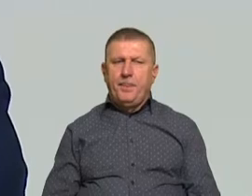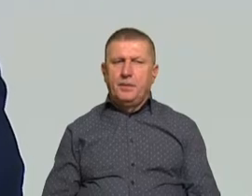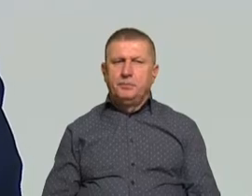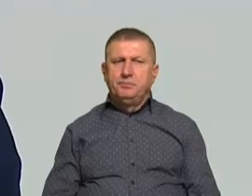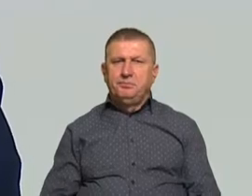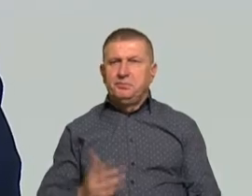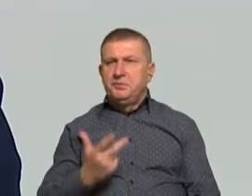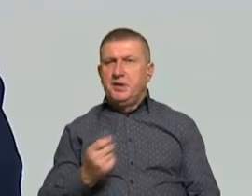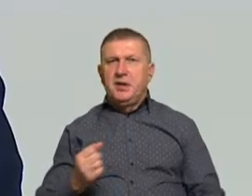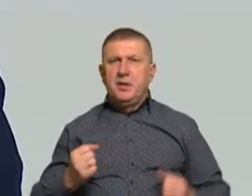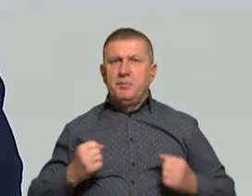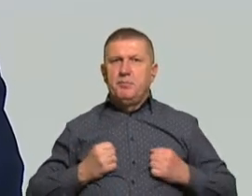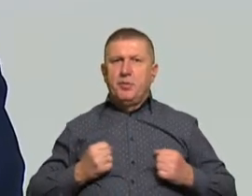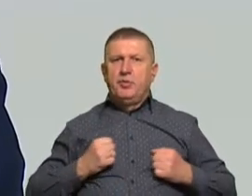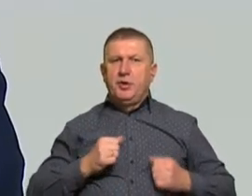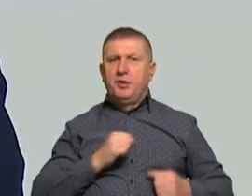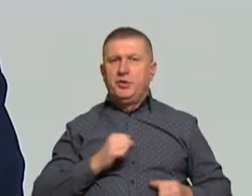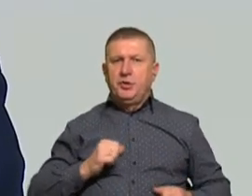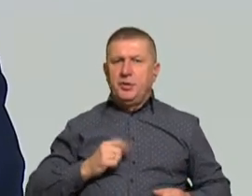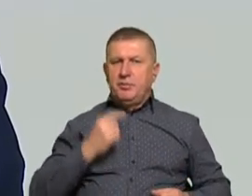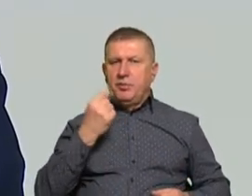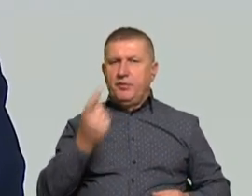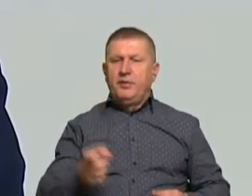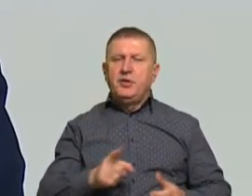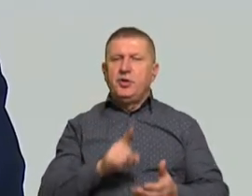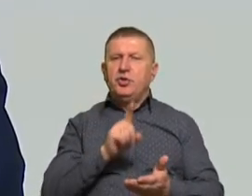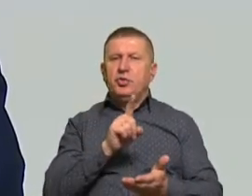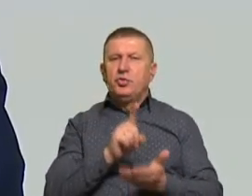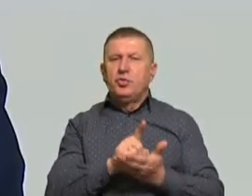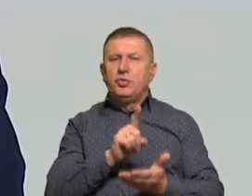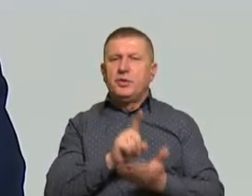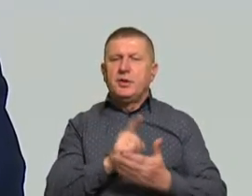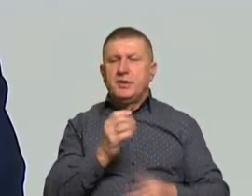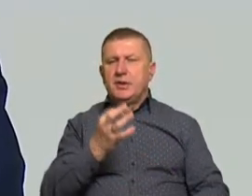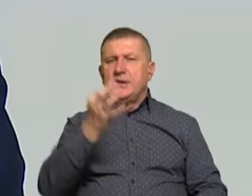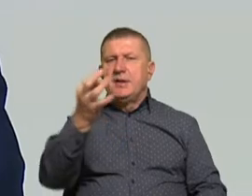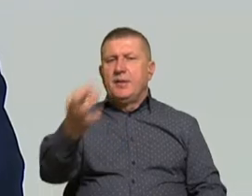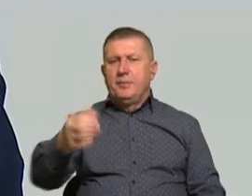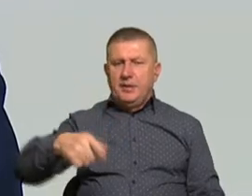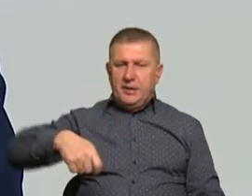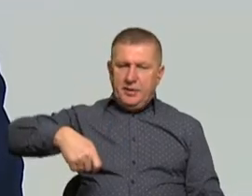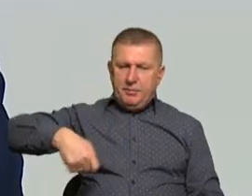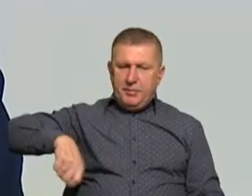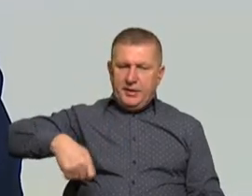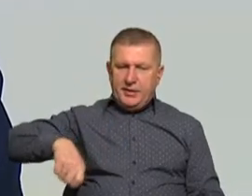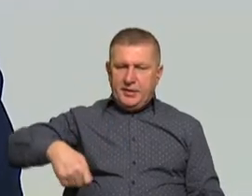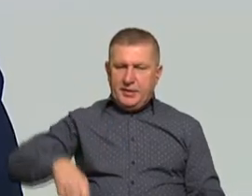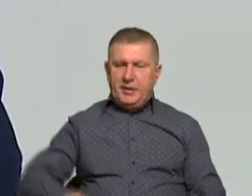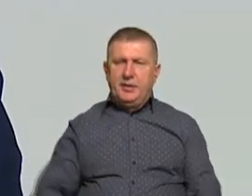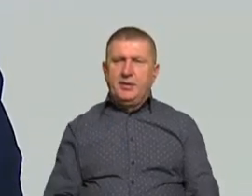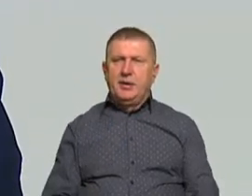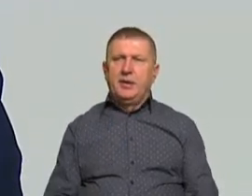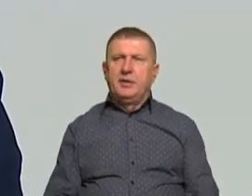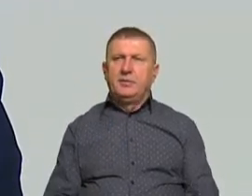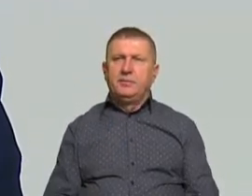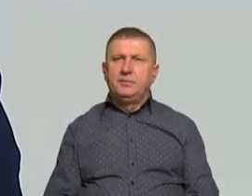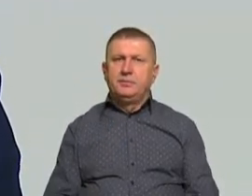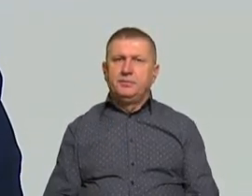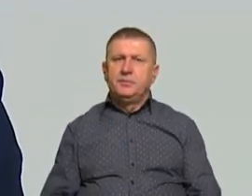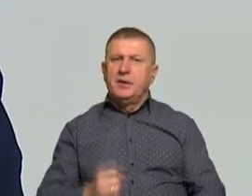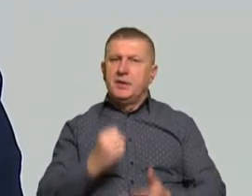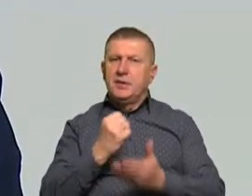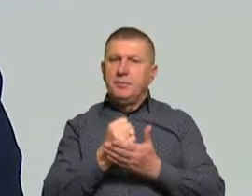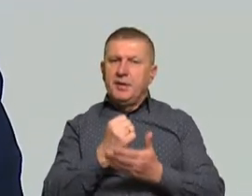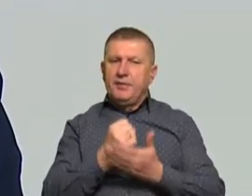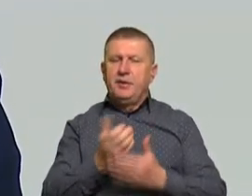nie boję się tego powiedzieć, w sukcesie portalu Zapytaj Prezydenta, gdzie każdy mieszkaniec mógł zapytać o nurtującą go sprawę